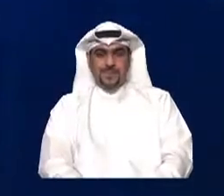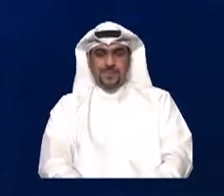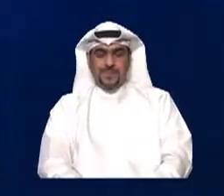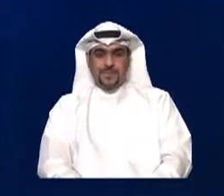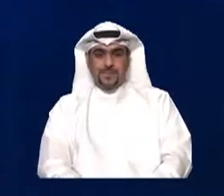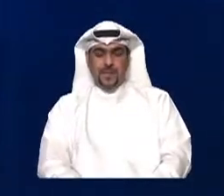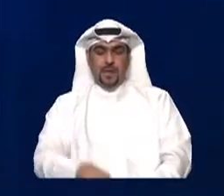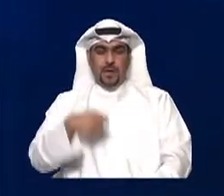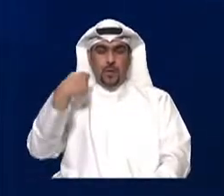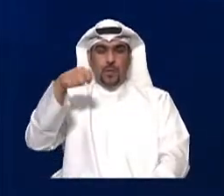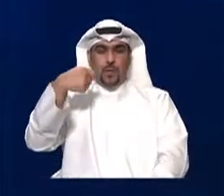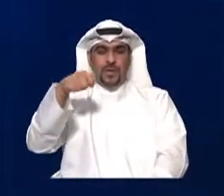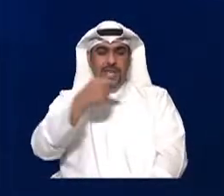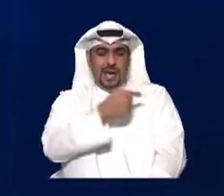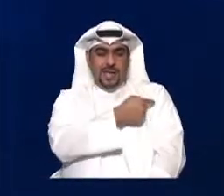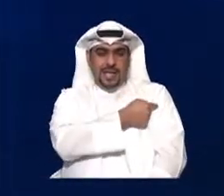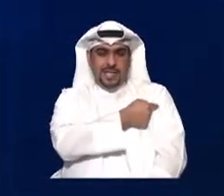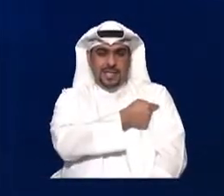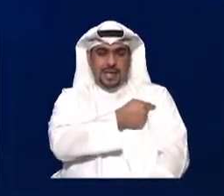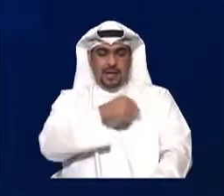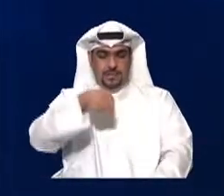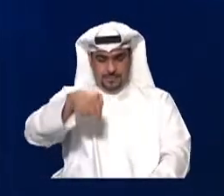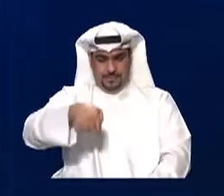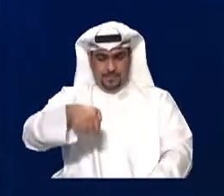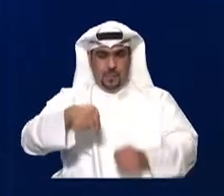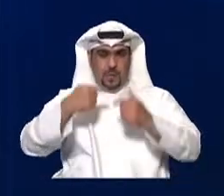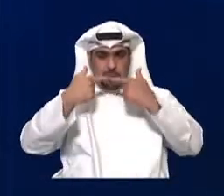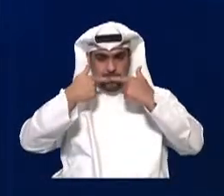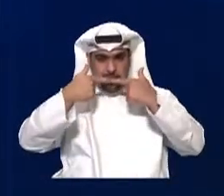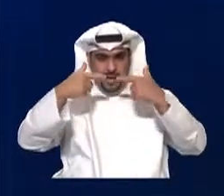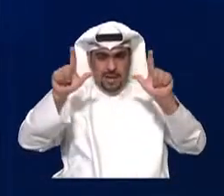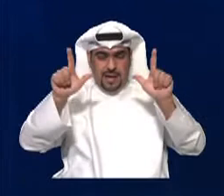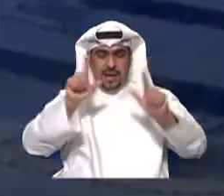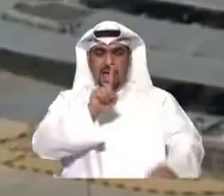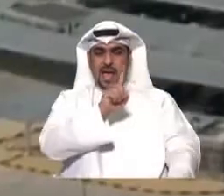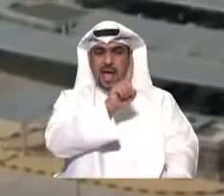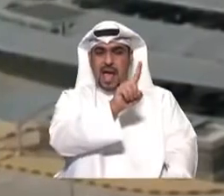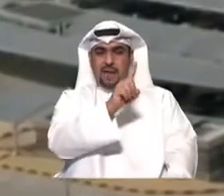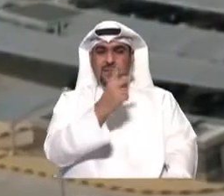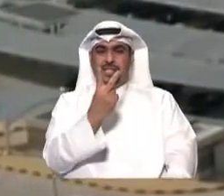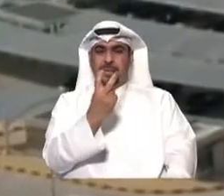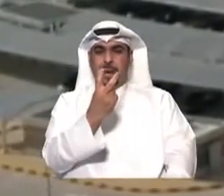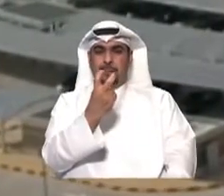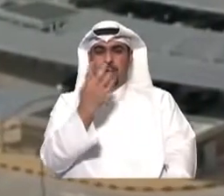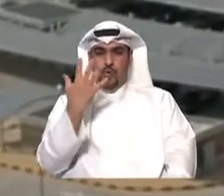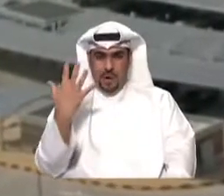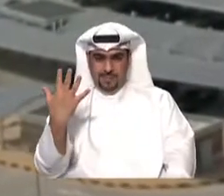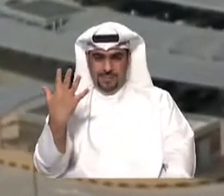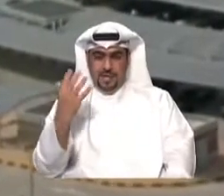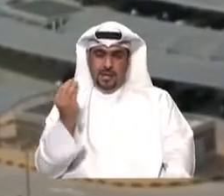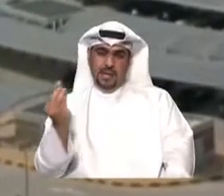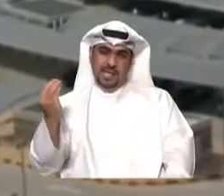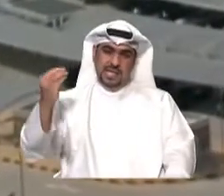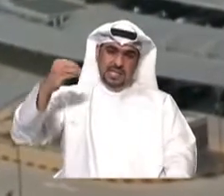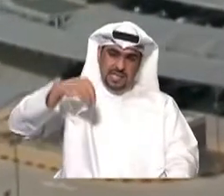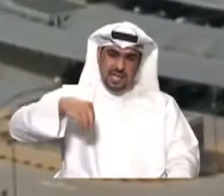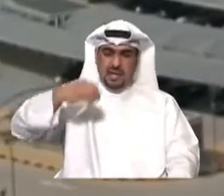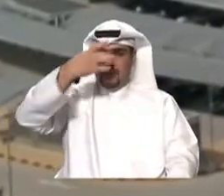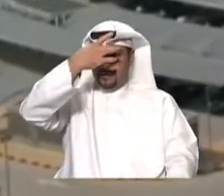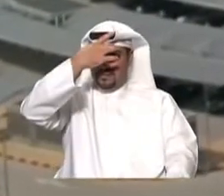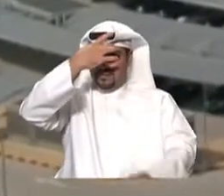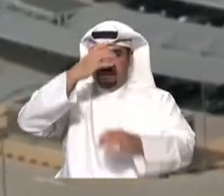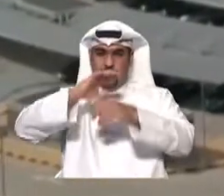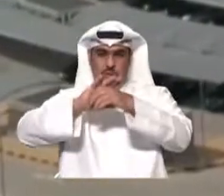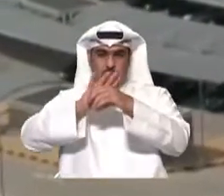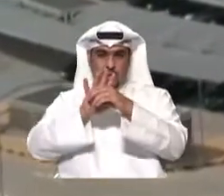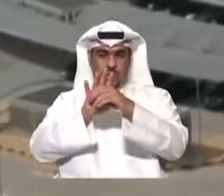أعلنت وزارة الصحة تسجيل 1705 إصابات جديدة بفيروس كورونا المستجد في الساعات